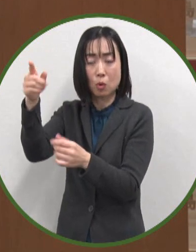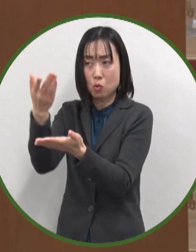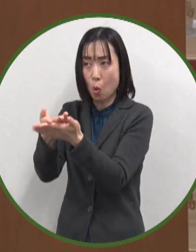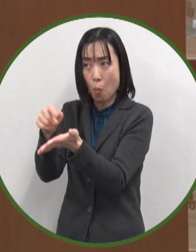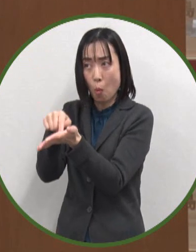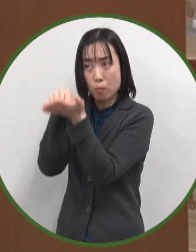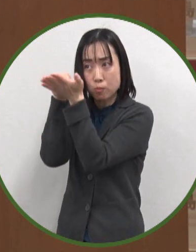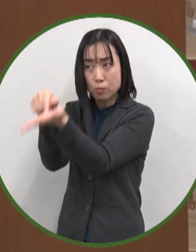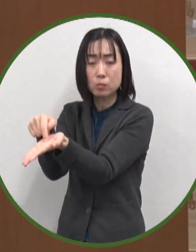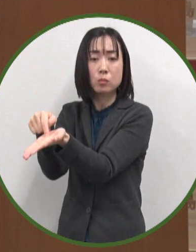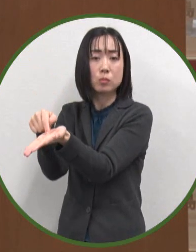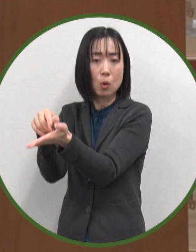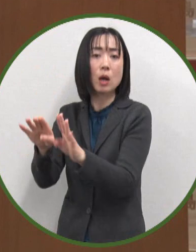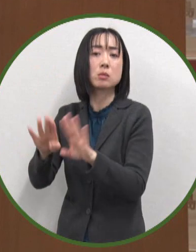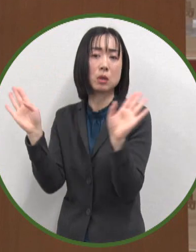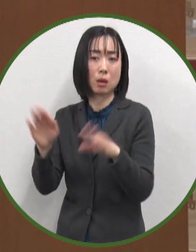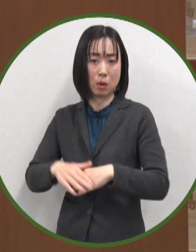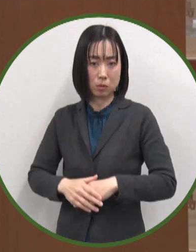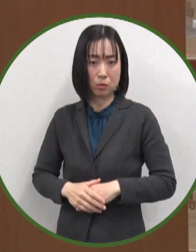ているところであります。